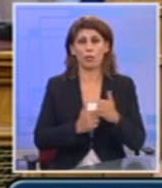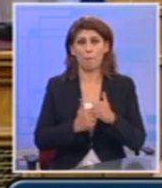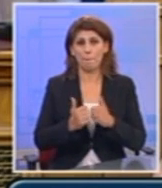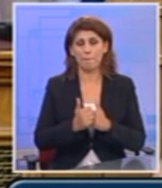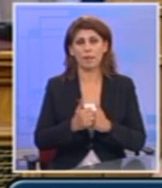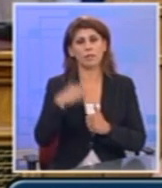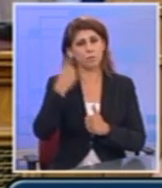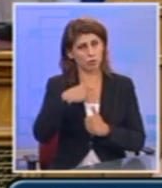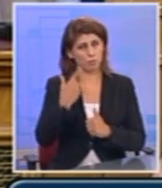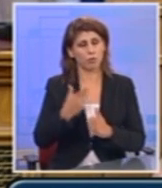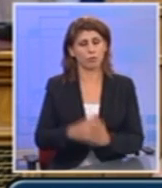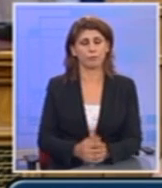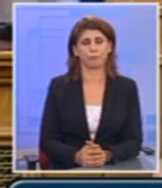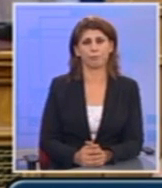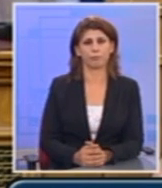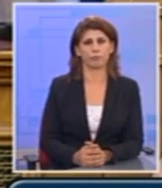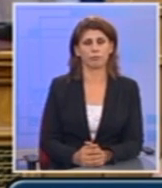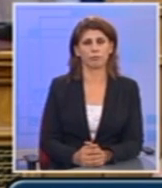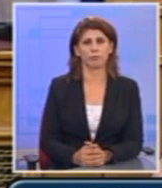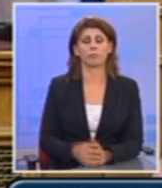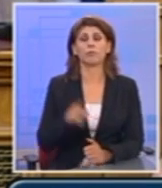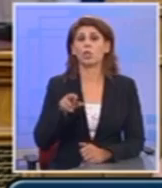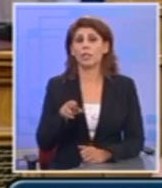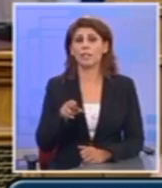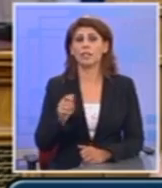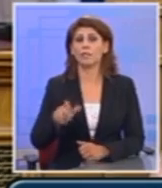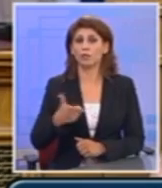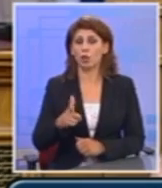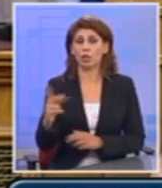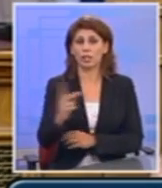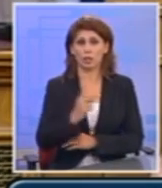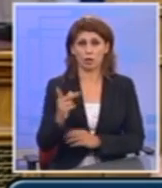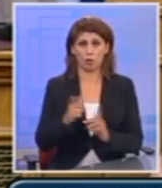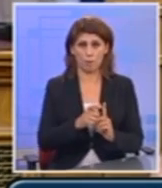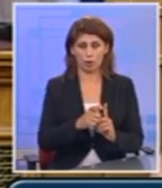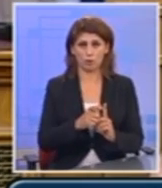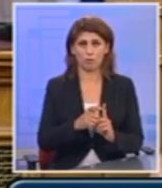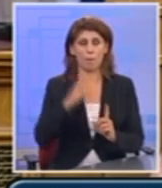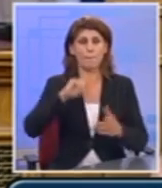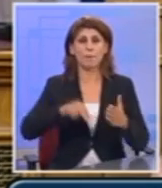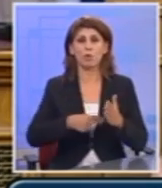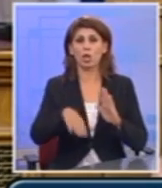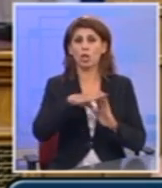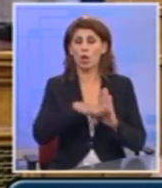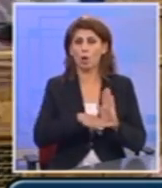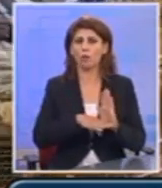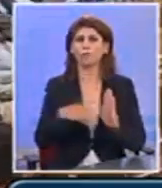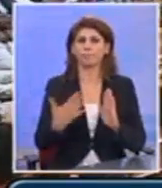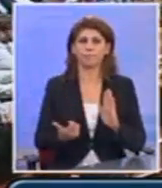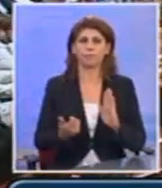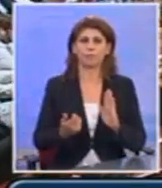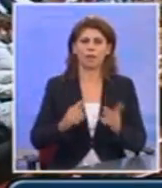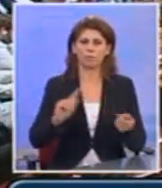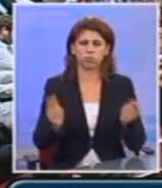του προσωπικού όσον αφορά τώρα τη φτώχεια και τον κοινωνικό αποκλεισμό η οι μνημονιακοί όροι προκάλεσαν εκτεταμένη